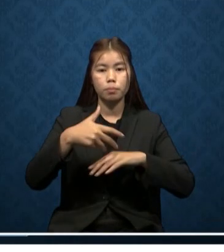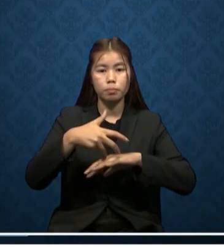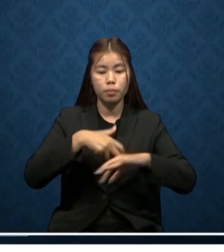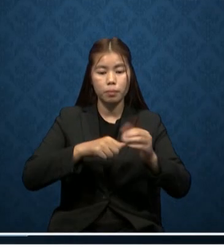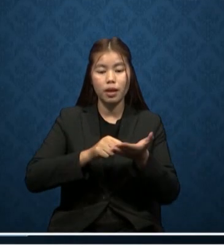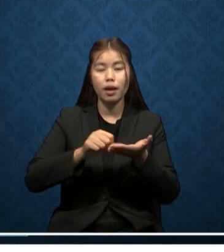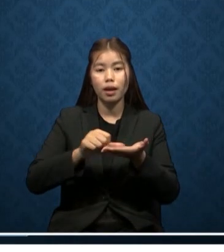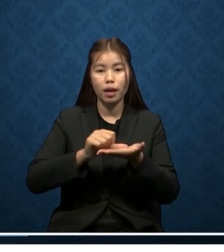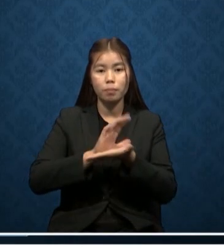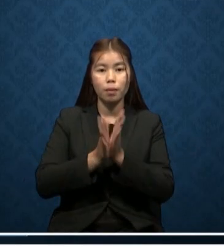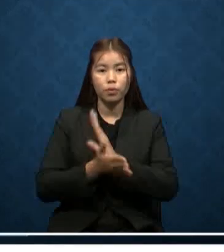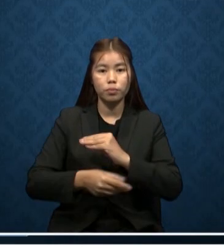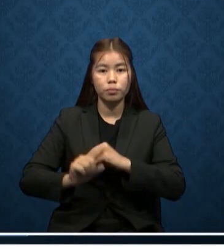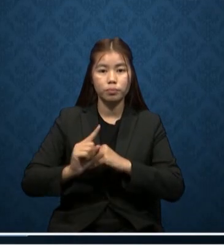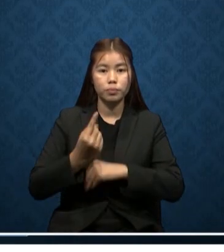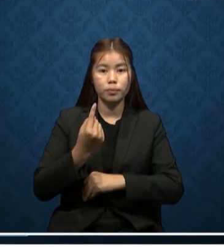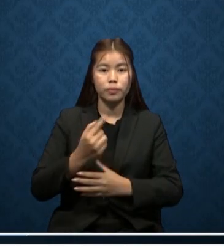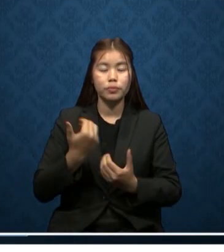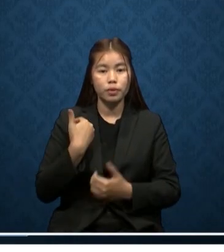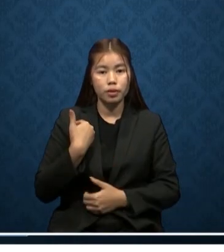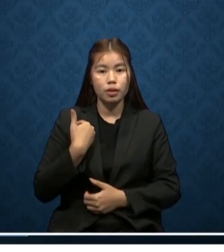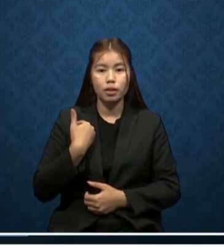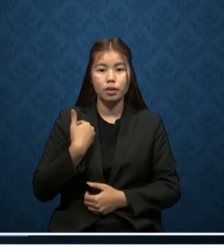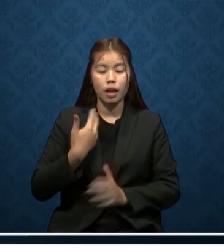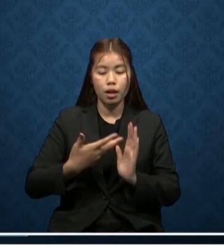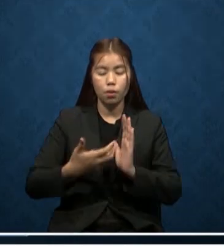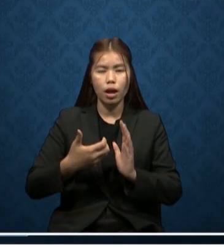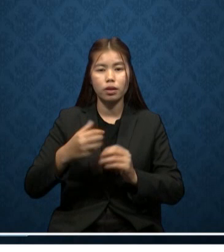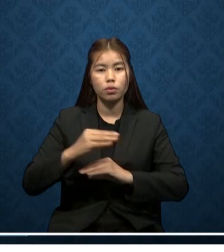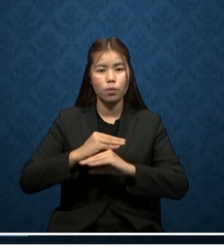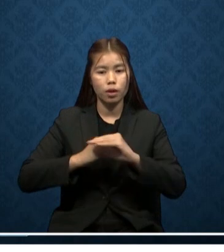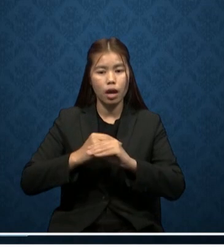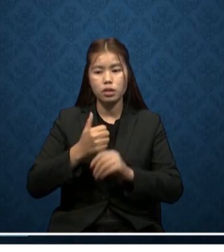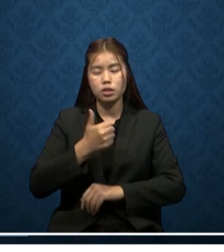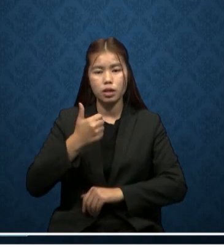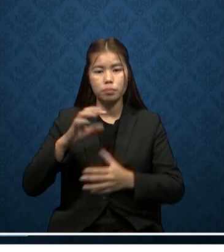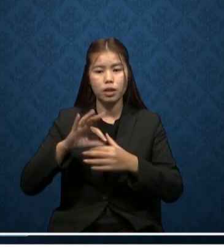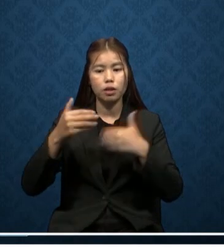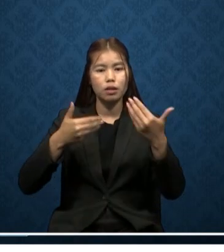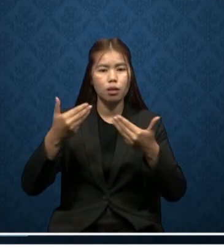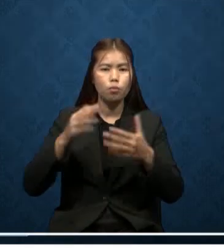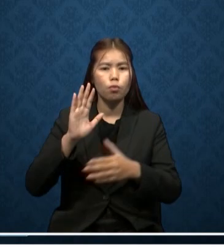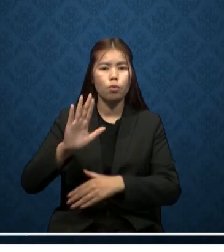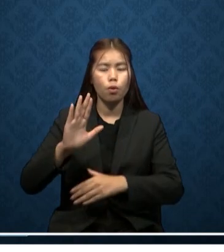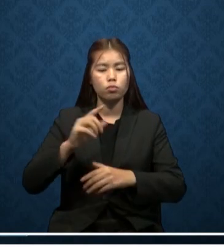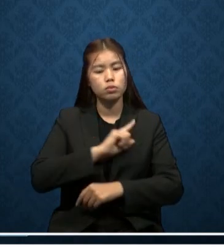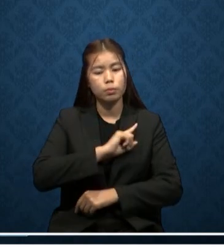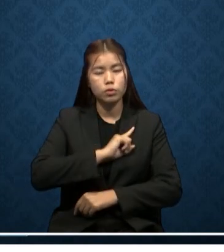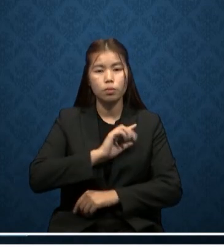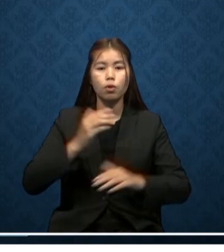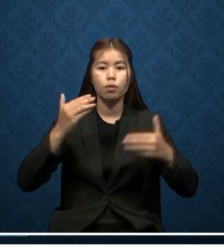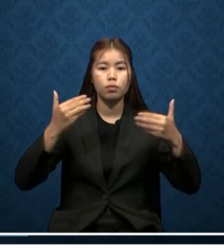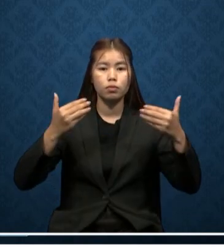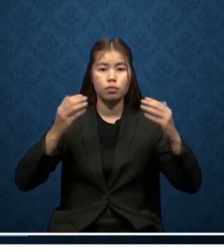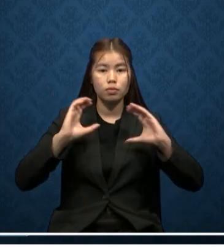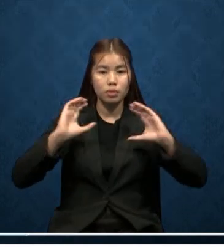ปรุงนะครับโดยแล้วก็ที่เหลือเนี่ยนอกนั้นที่เหลือเป็นภารกิจของส่วนราชการก็เป็นทั้งจะ